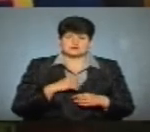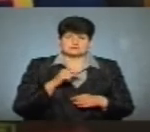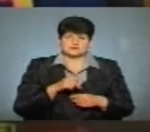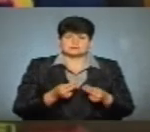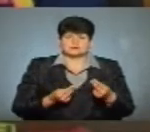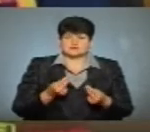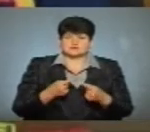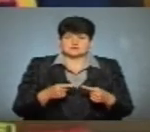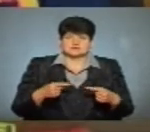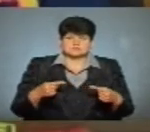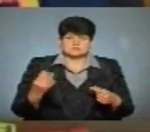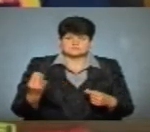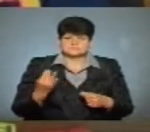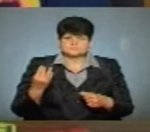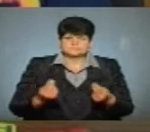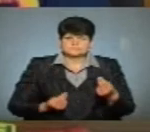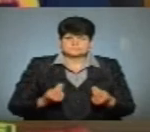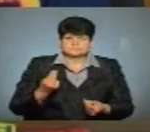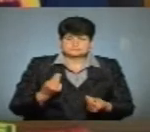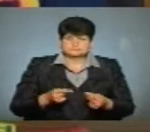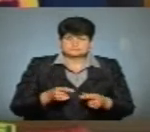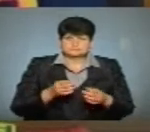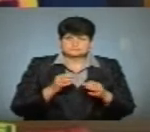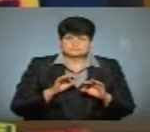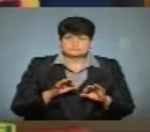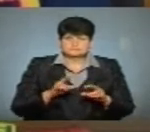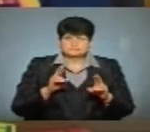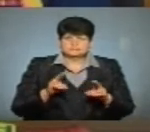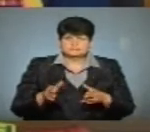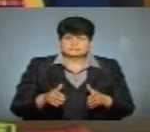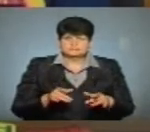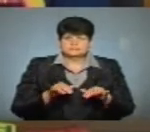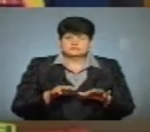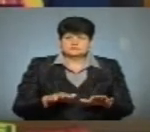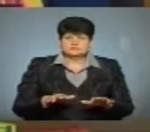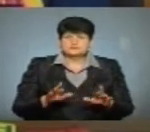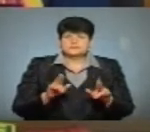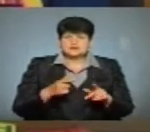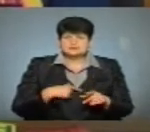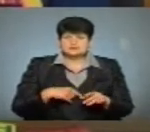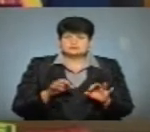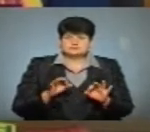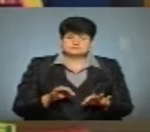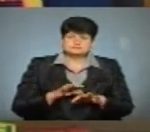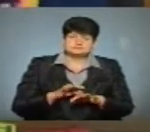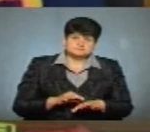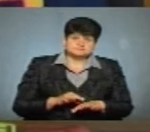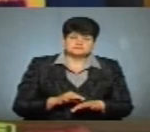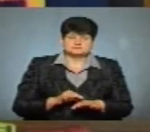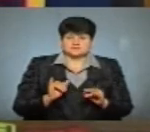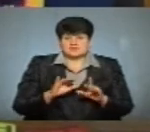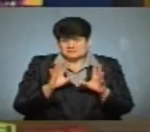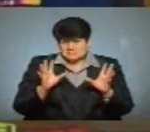в різні цікаві ігри. Вони нам розказують про правила дорожнього руху, як себе правильно поводитись. І